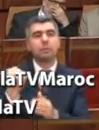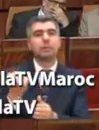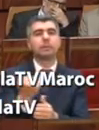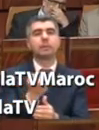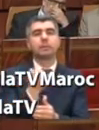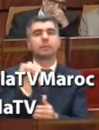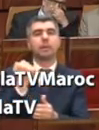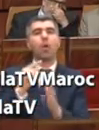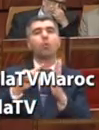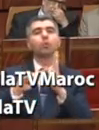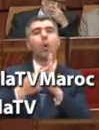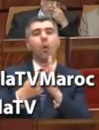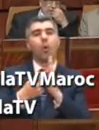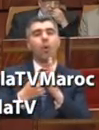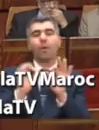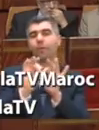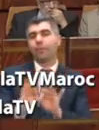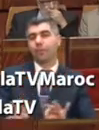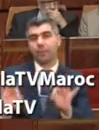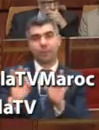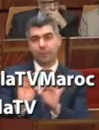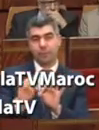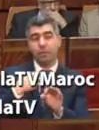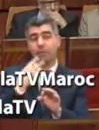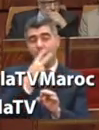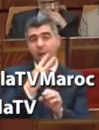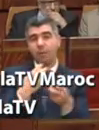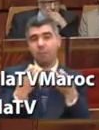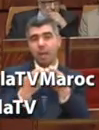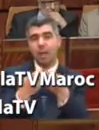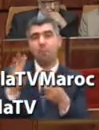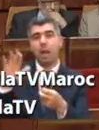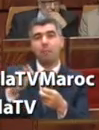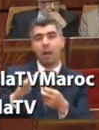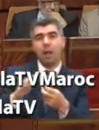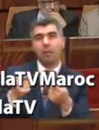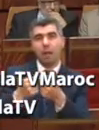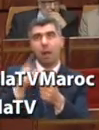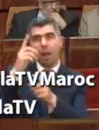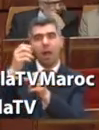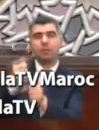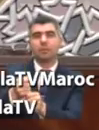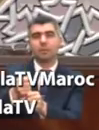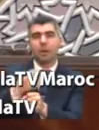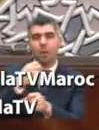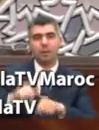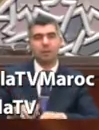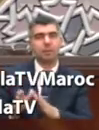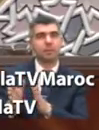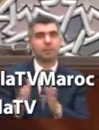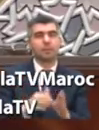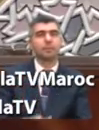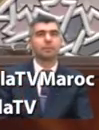بالشبكة القروية، وعشنا نماذج في إقليم بني ملال. وفقكم الله سيد الوزير، السلام عليكم. شكرا. هل هناك تعقيبات